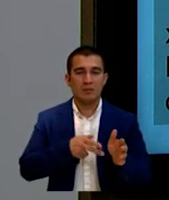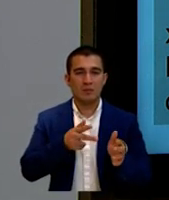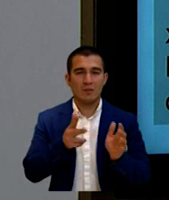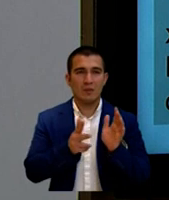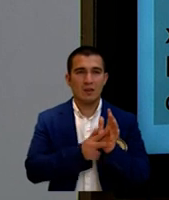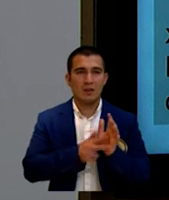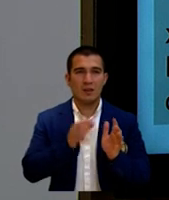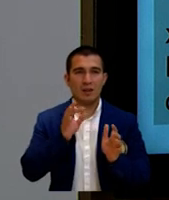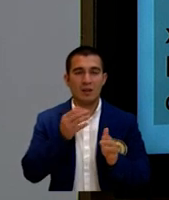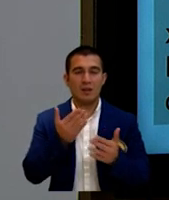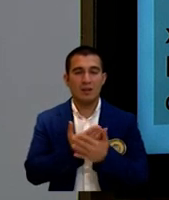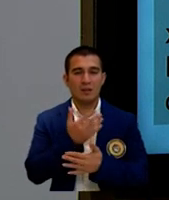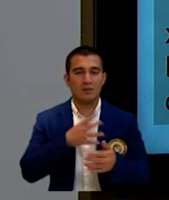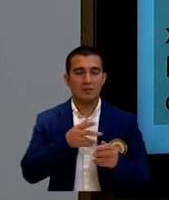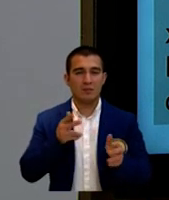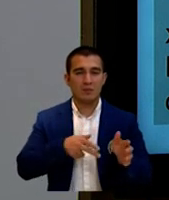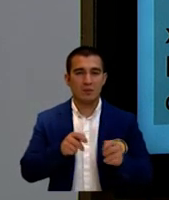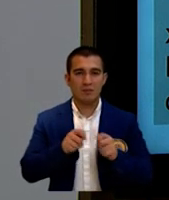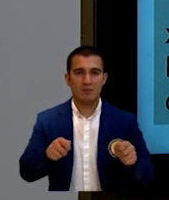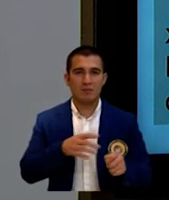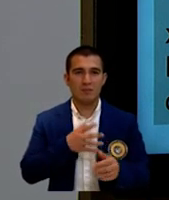poyezdi Toshkent Samarqand Toshkent